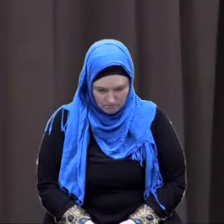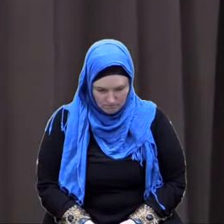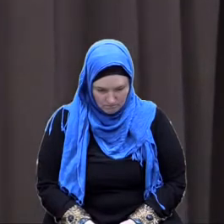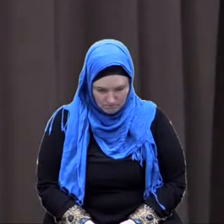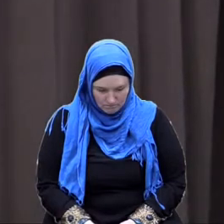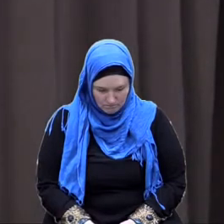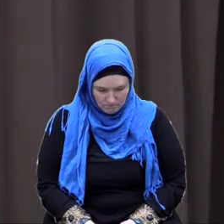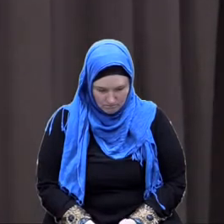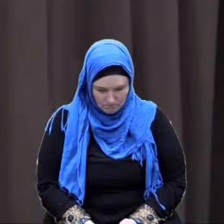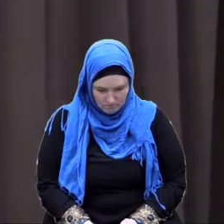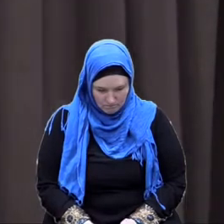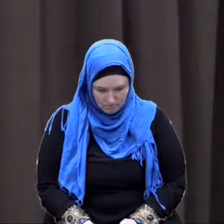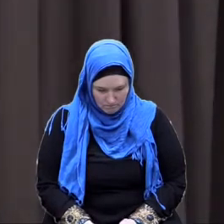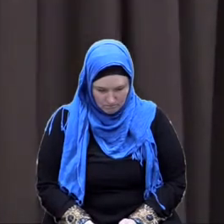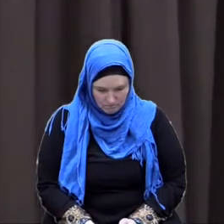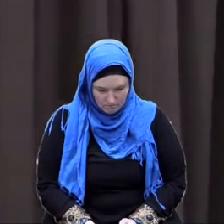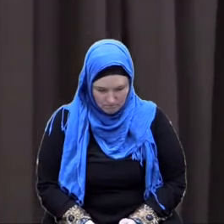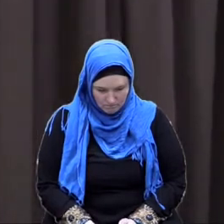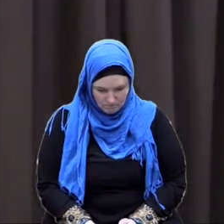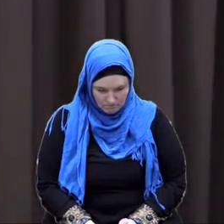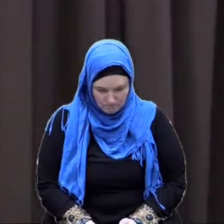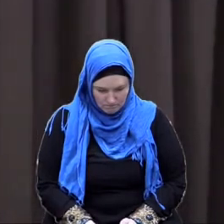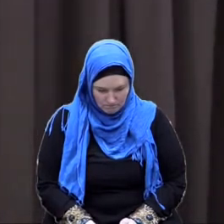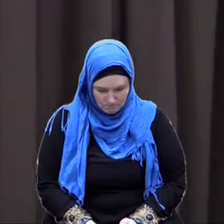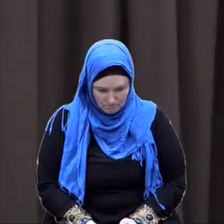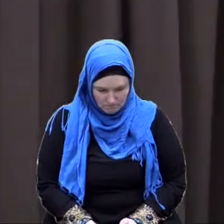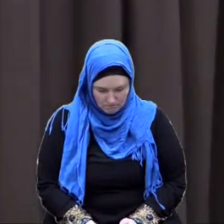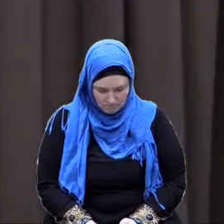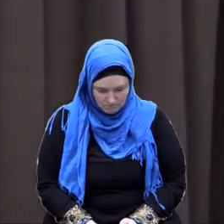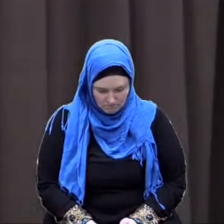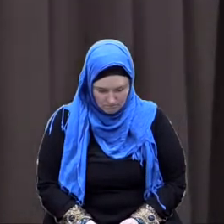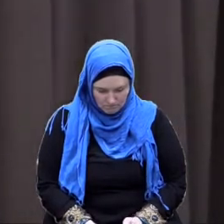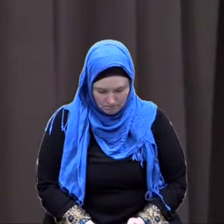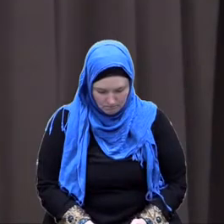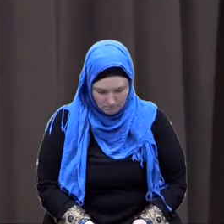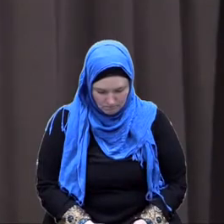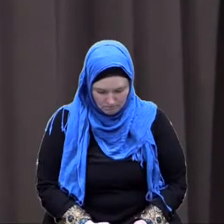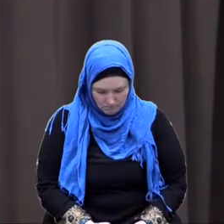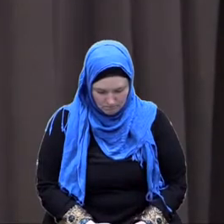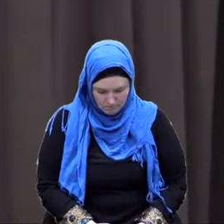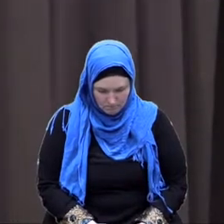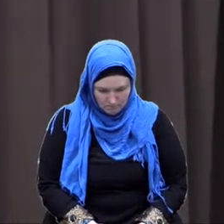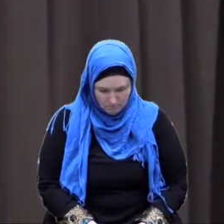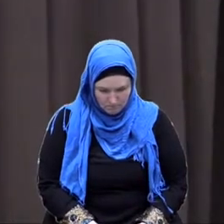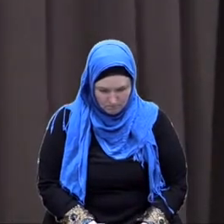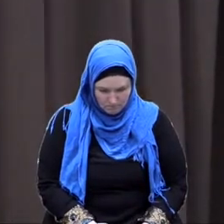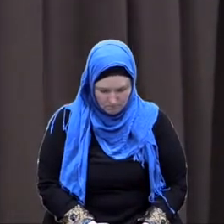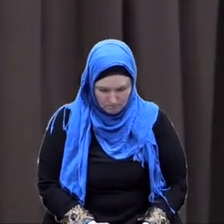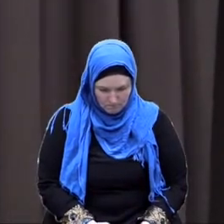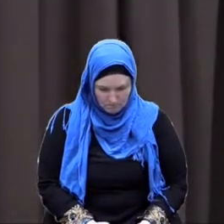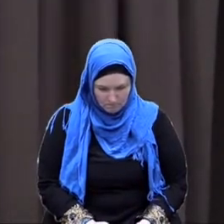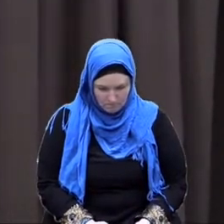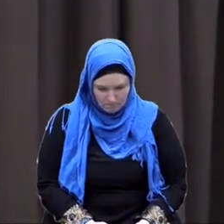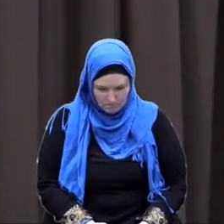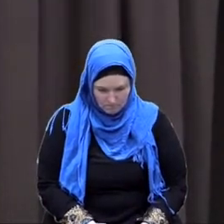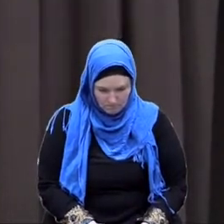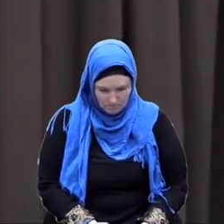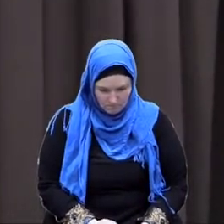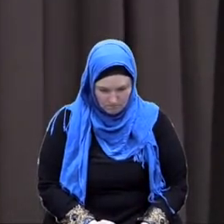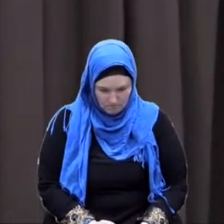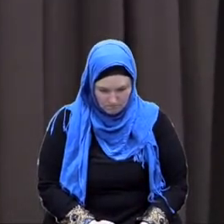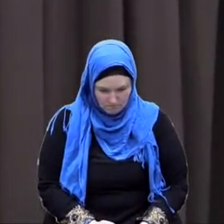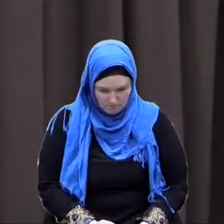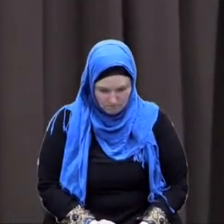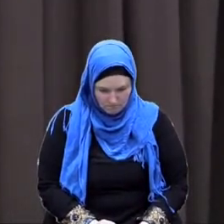ملته، واحشرنا تحت لوائه، وأوردنا حوضه، واسقنا من يده الشريفة شربة هنيئة لا